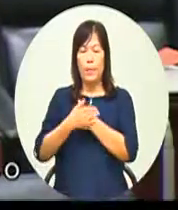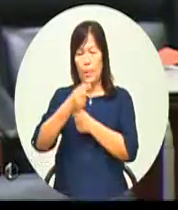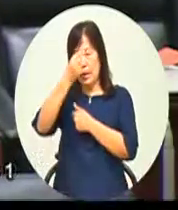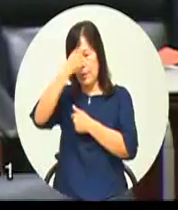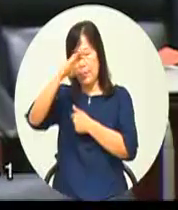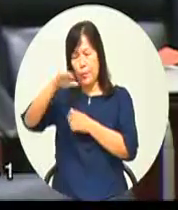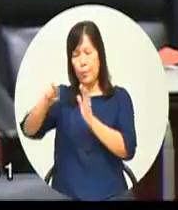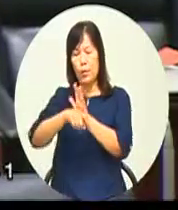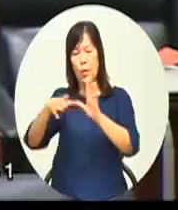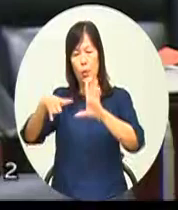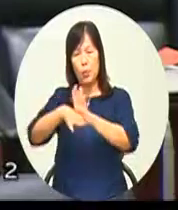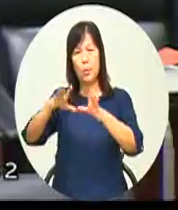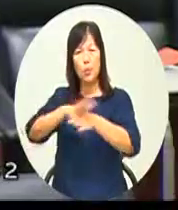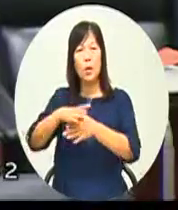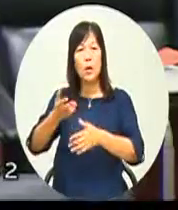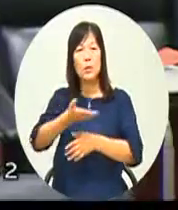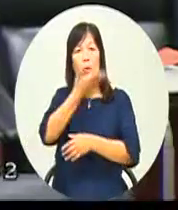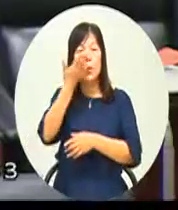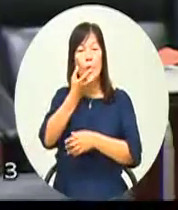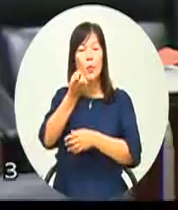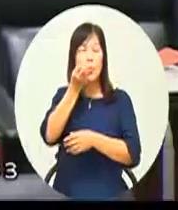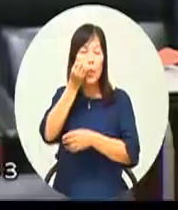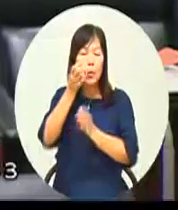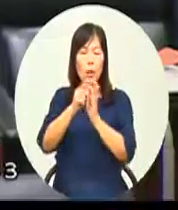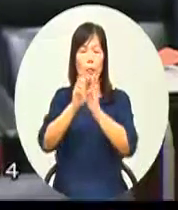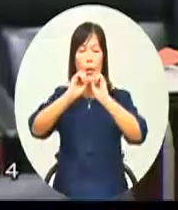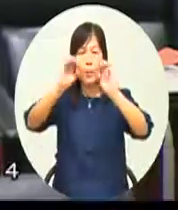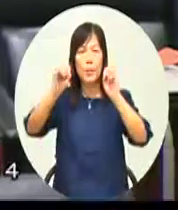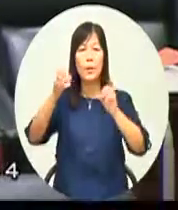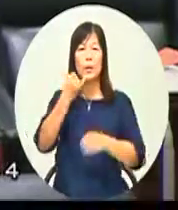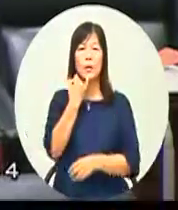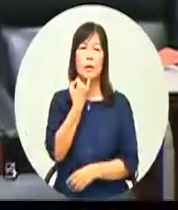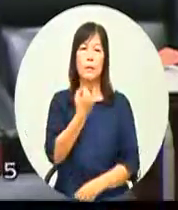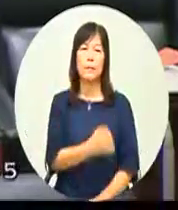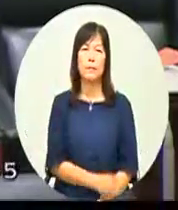光哦来行销。啊，